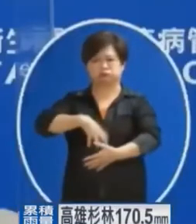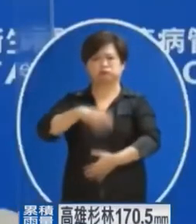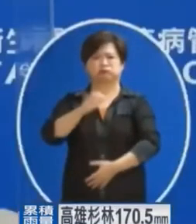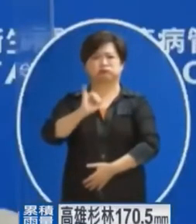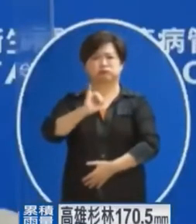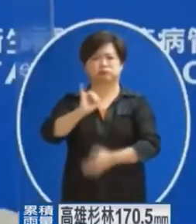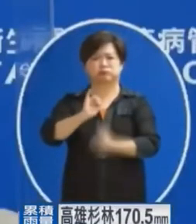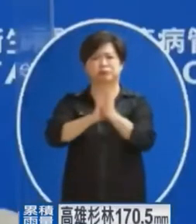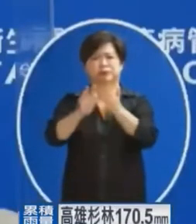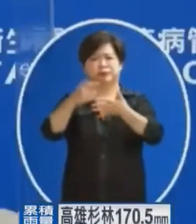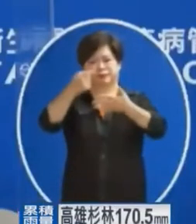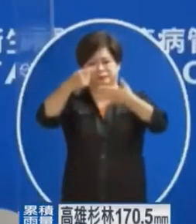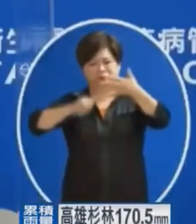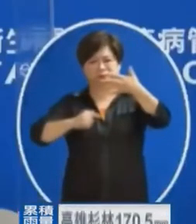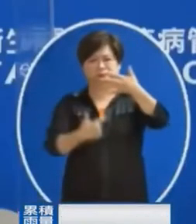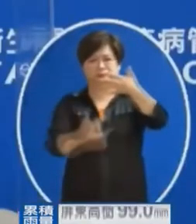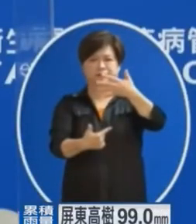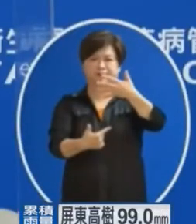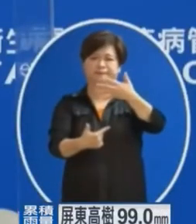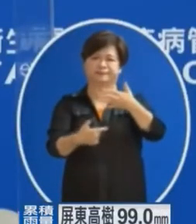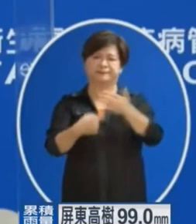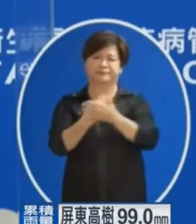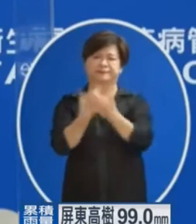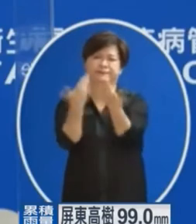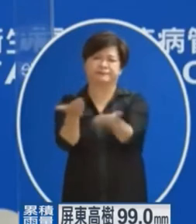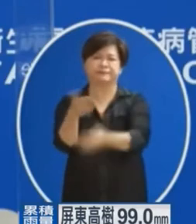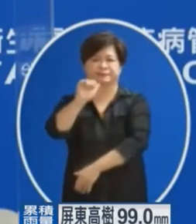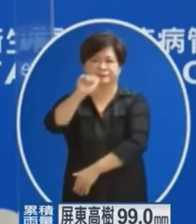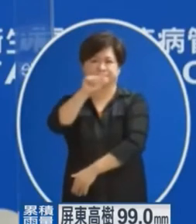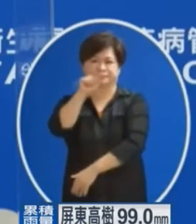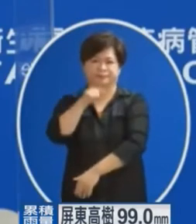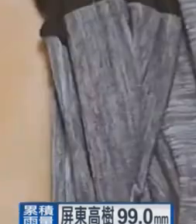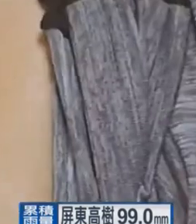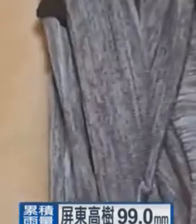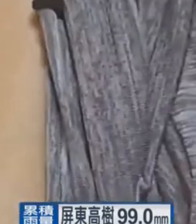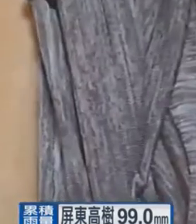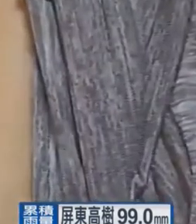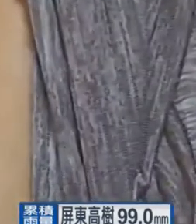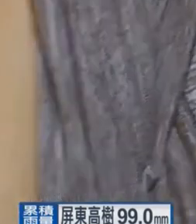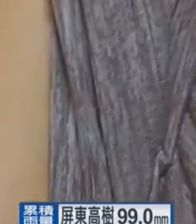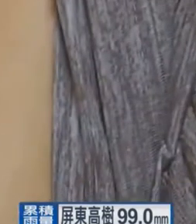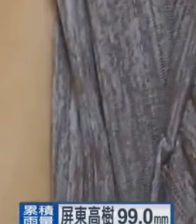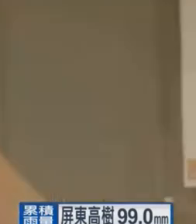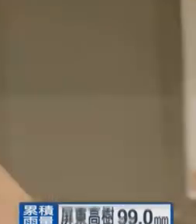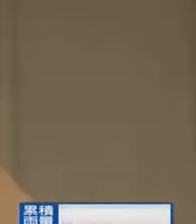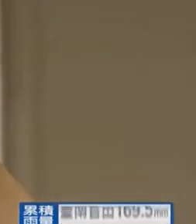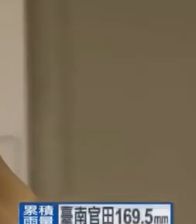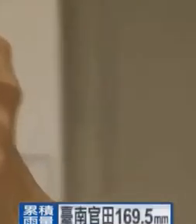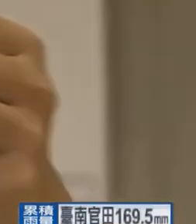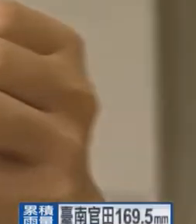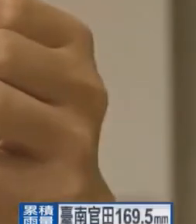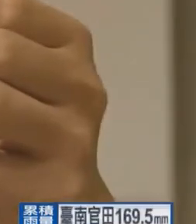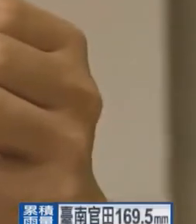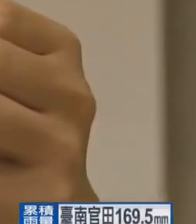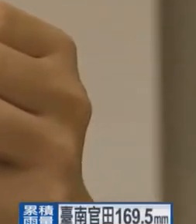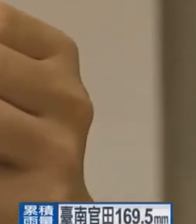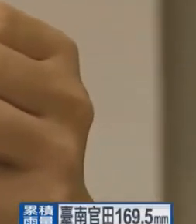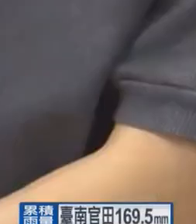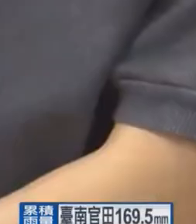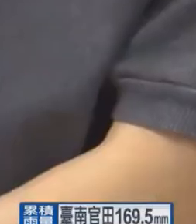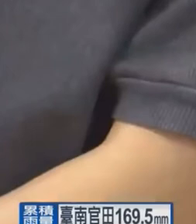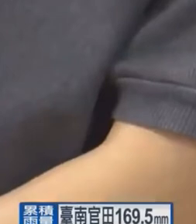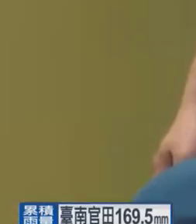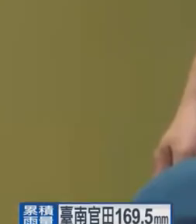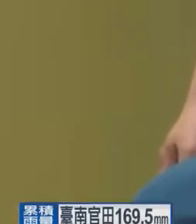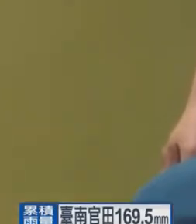孕妇的部分是在第六类，那目前也只有开放到 A 类的部分。 中央地方明显不同调，但政策又突然